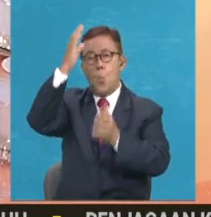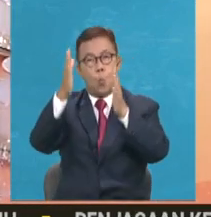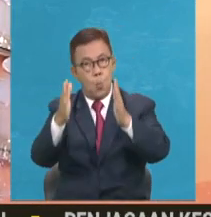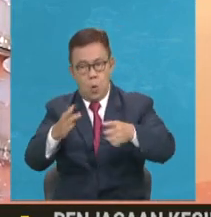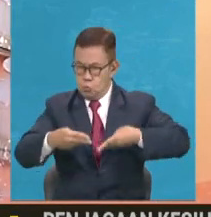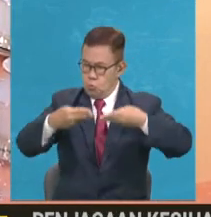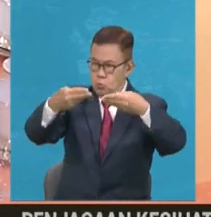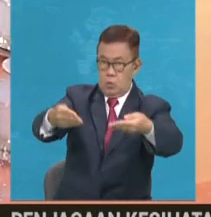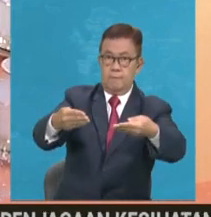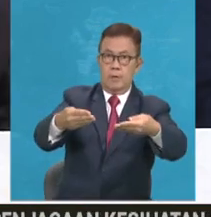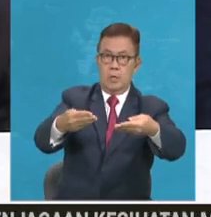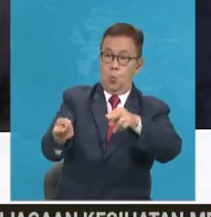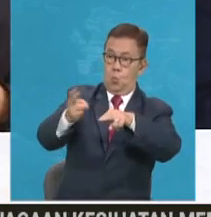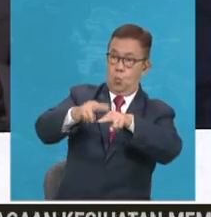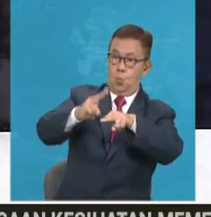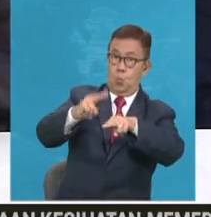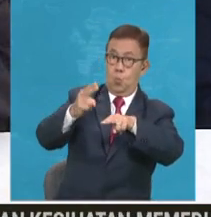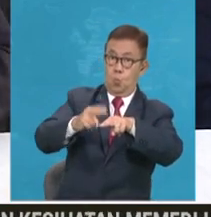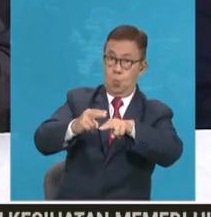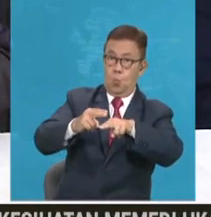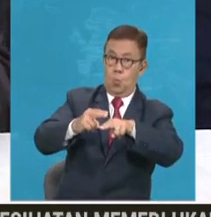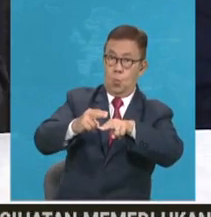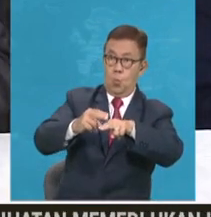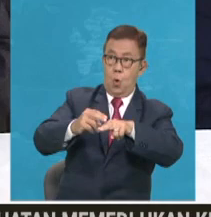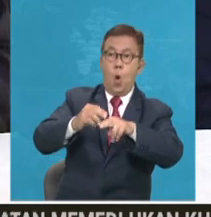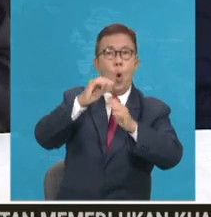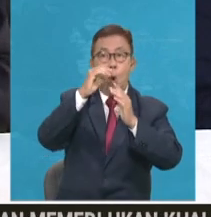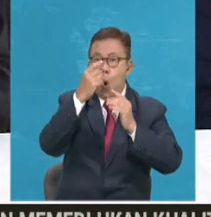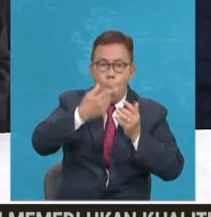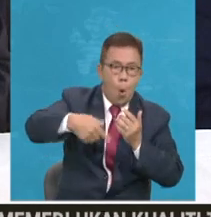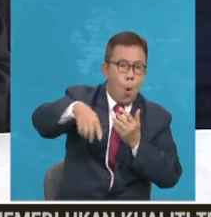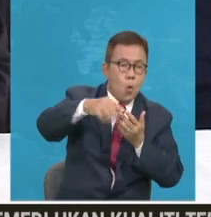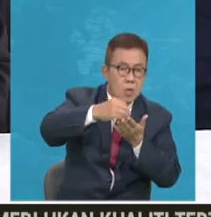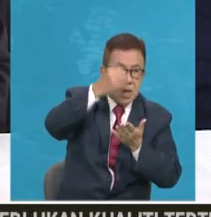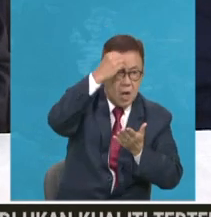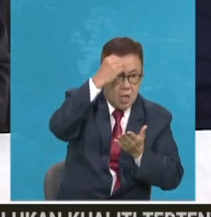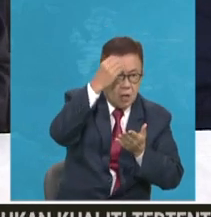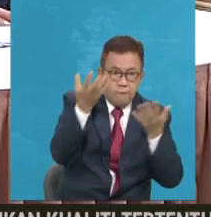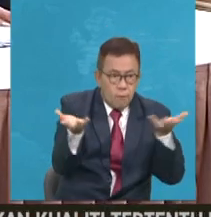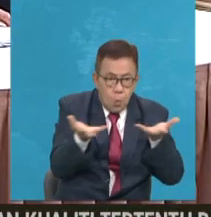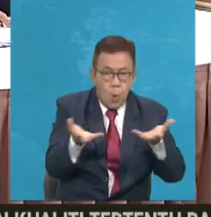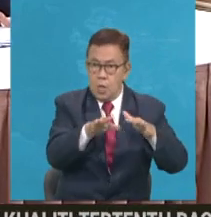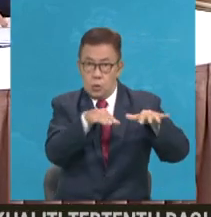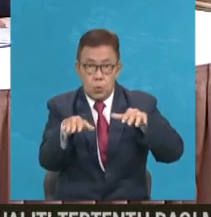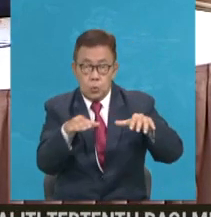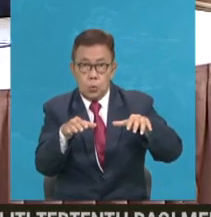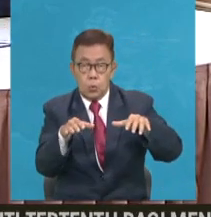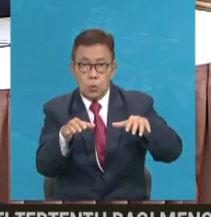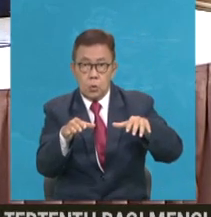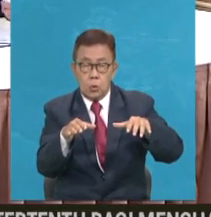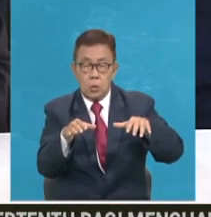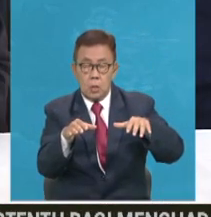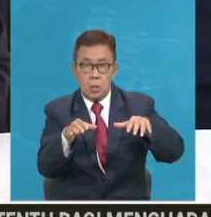berpeluang menimba pengalaman dan mempraktikkan pengetahuan yang dipelajari dalam bentuk pengalaman bekerja selain